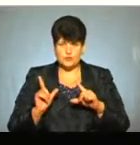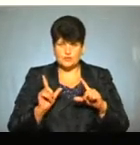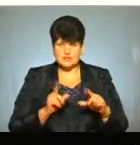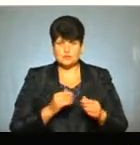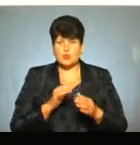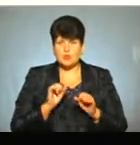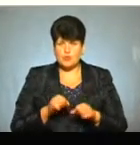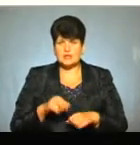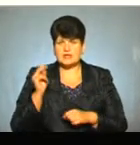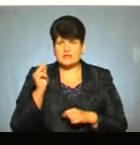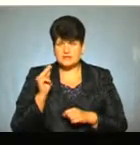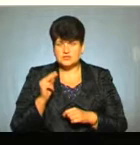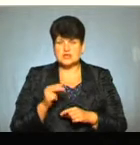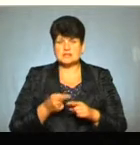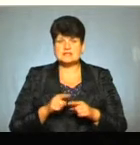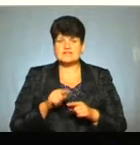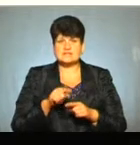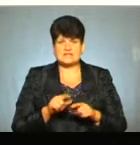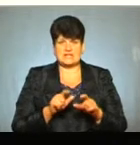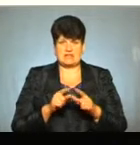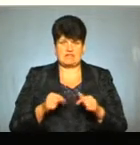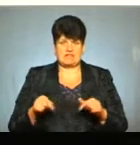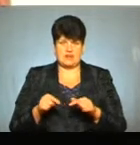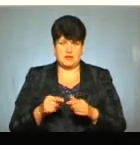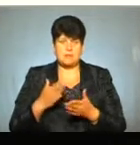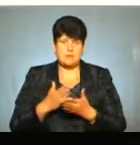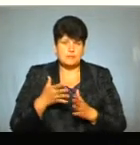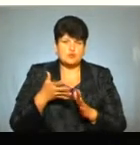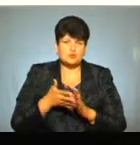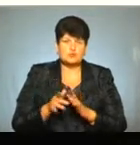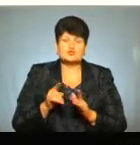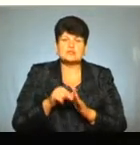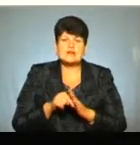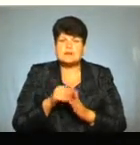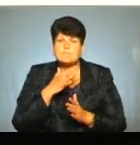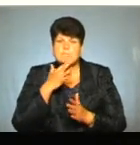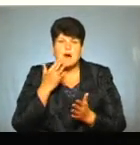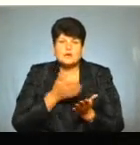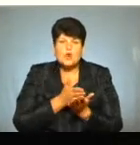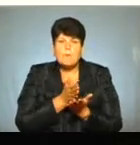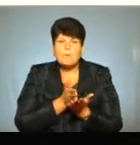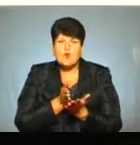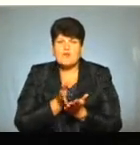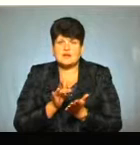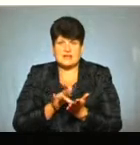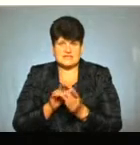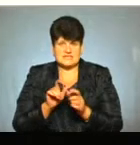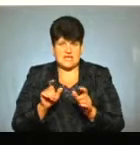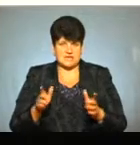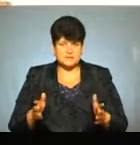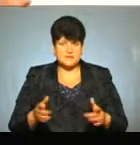доїзду, могли навчатися саме у таких філіях. Ми маємо розуміти, що таке багатопрофільний центр, адже